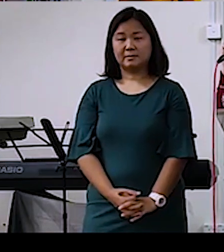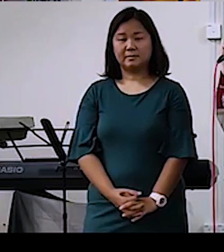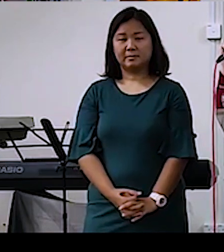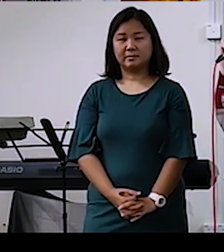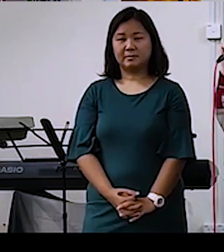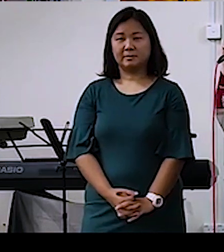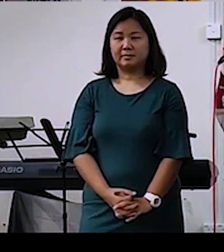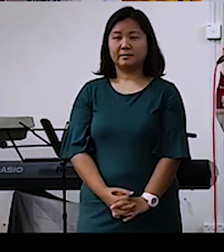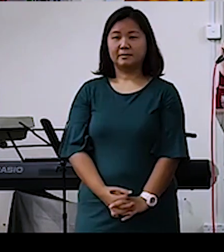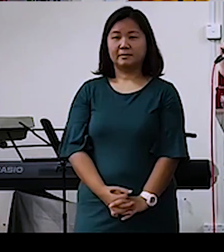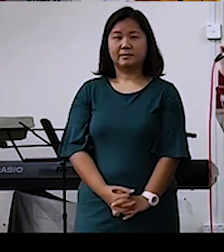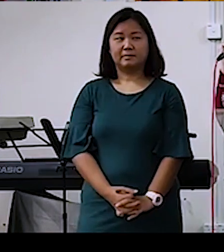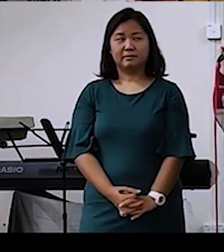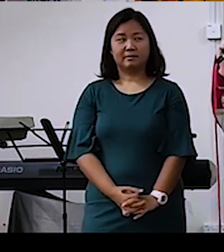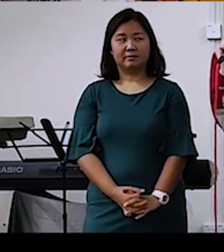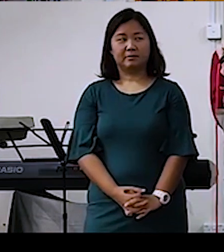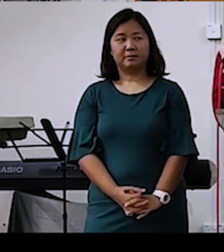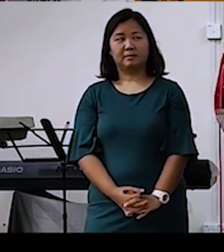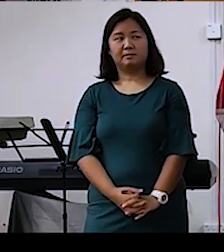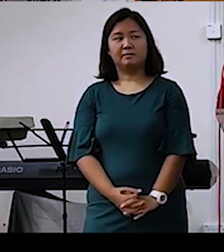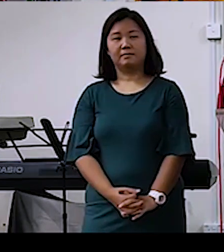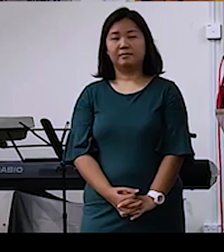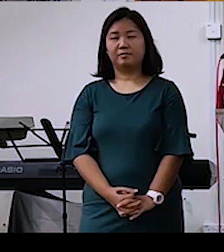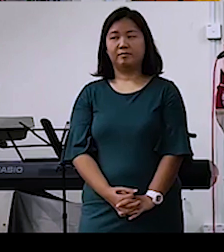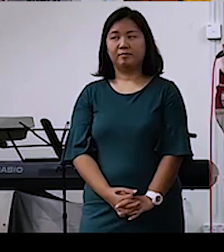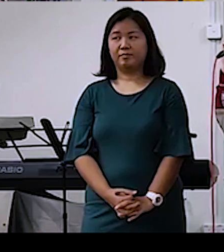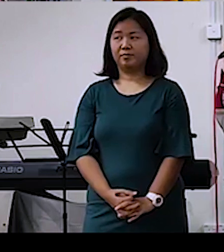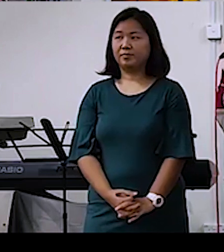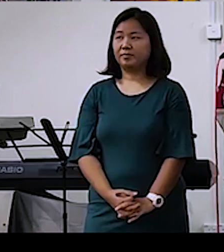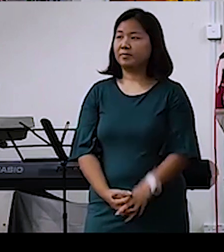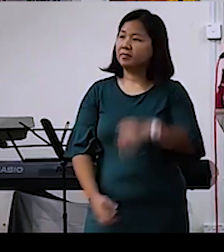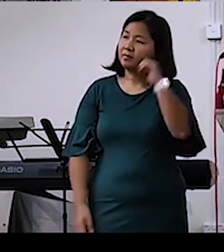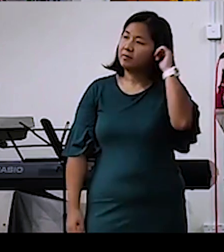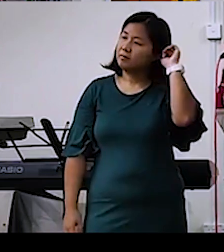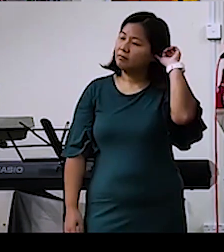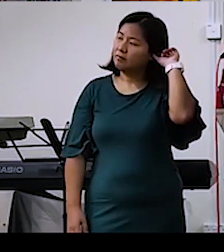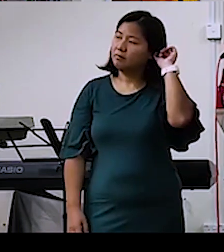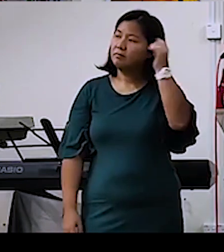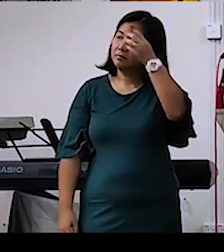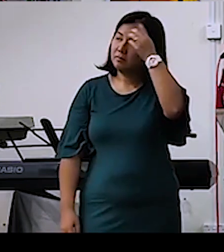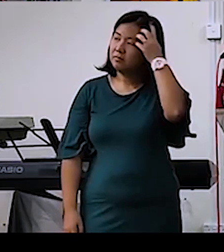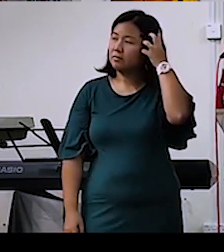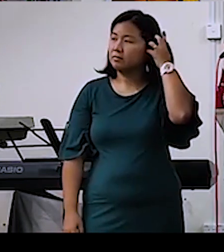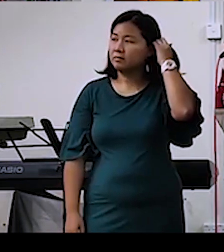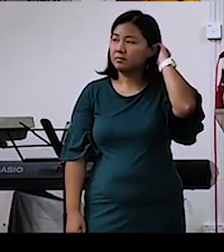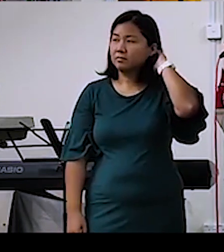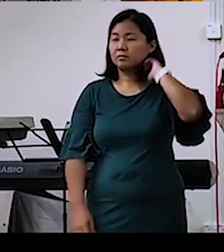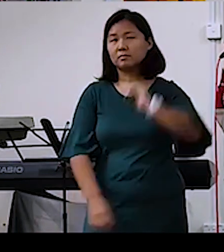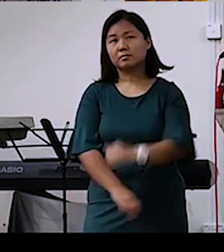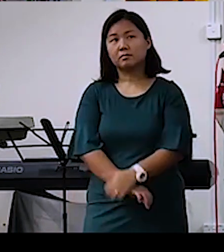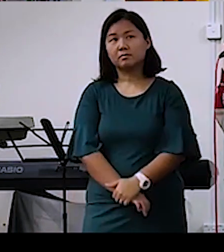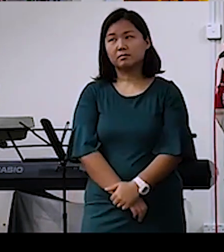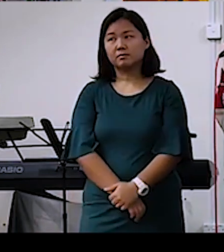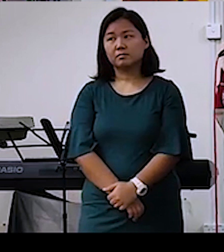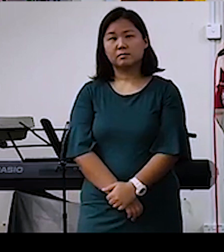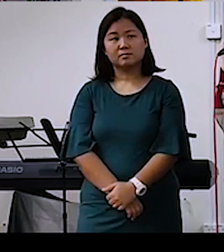怜悯，我们要清楚知道说我们今天能够侍奉神，那是因为我们得着了神的这一个怜悯。然后我们本来是不配得的，